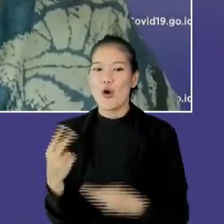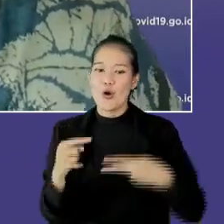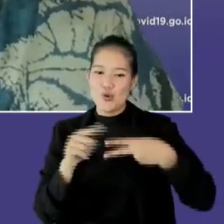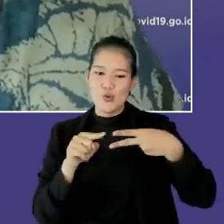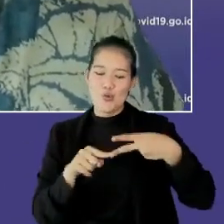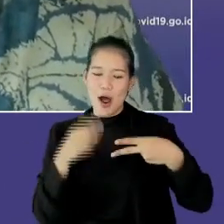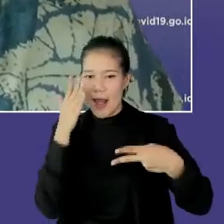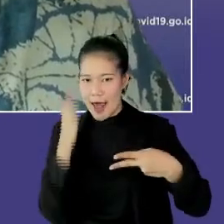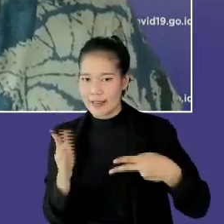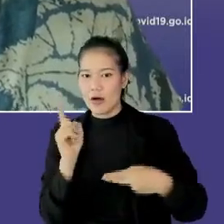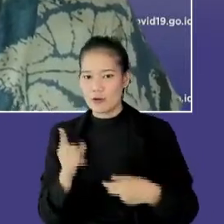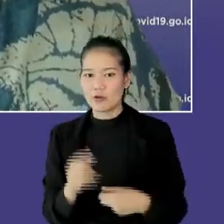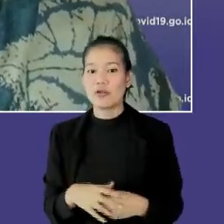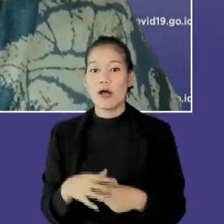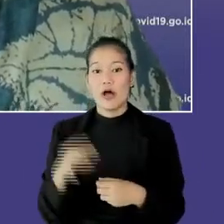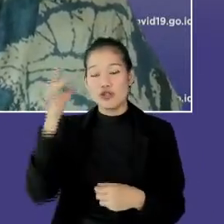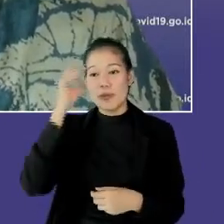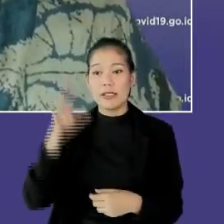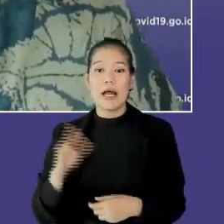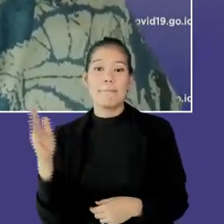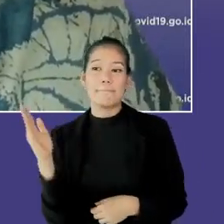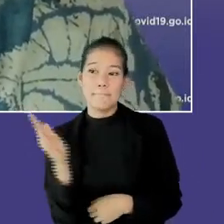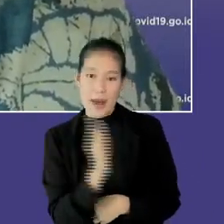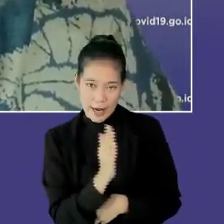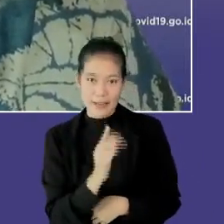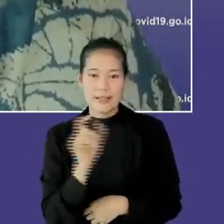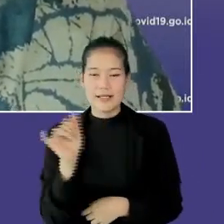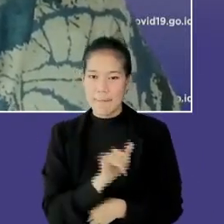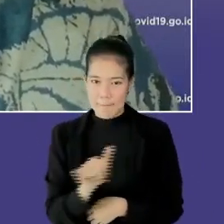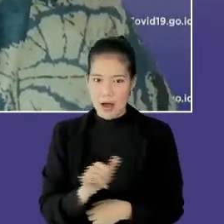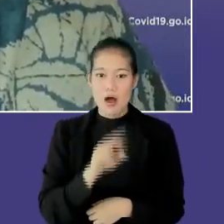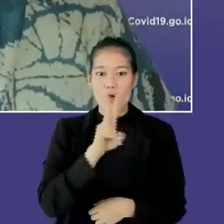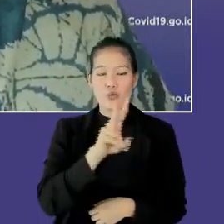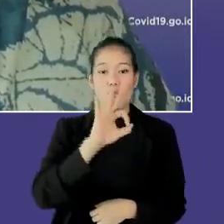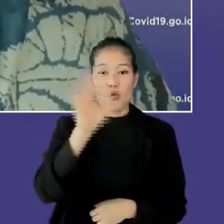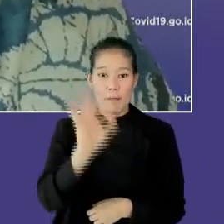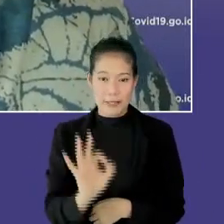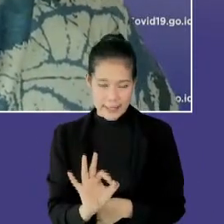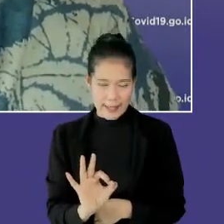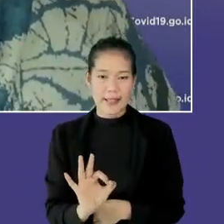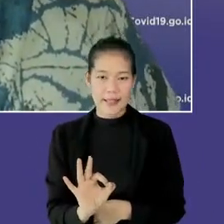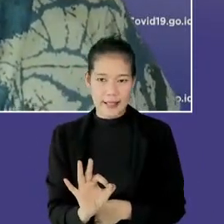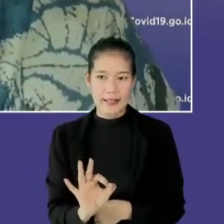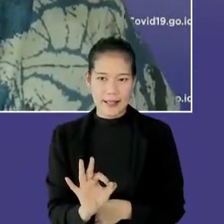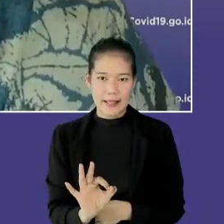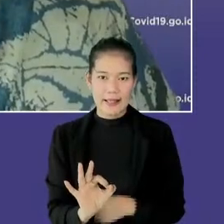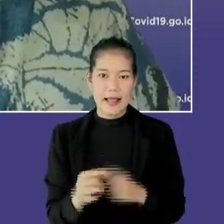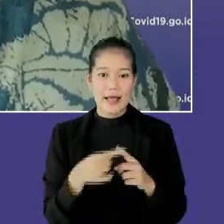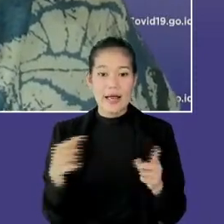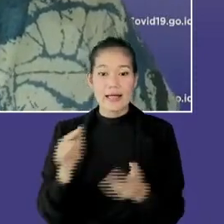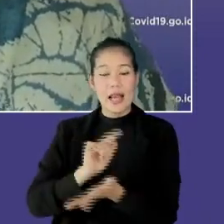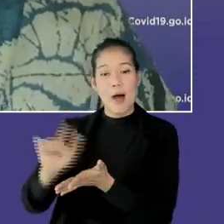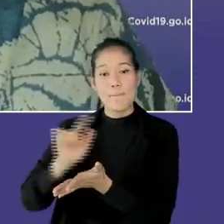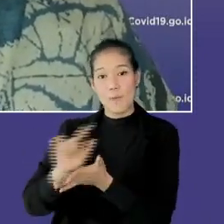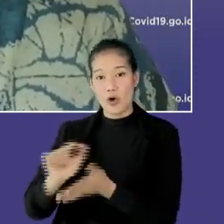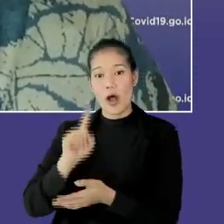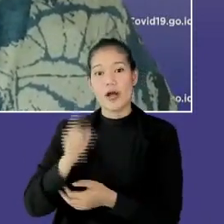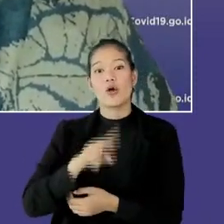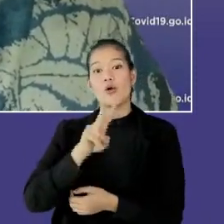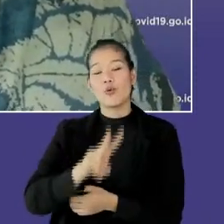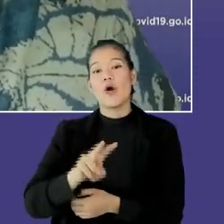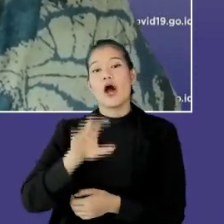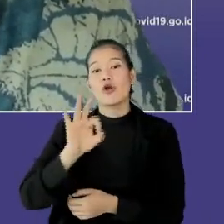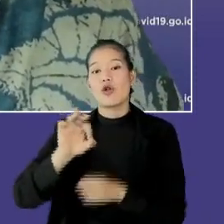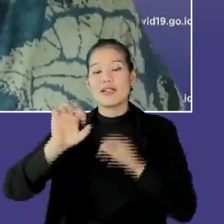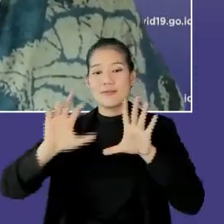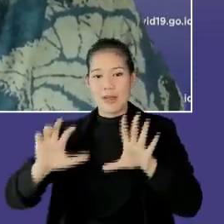harus kita lihat. Sumatera Barat ini juga sama, sekitar di kisaran 20%, 19,74%. Dari yang dilaporkan ini,